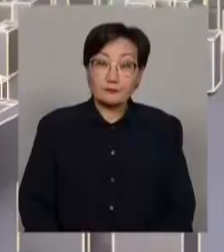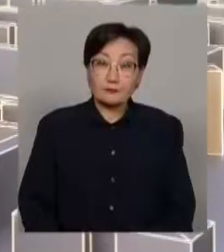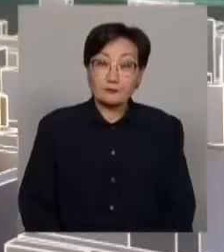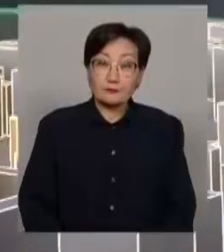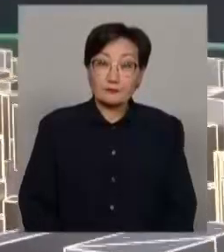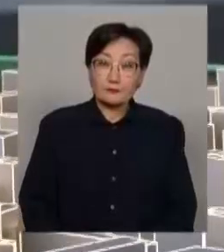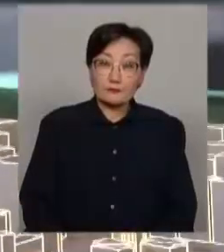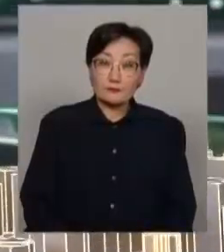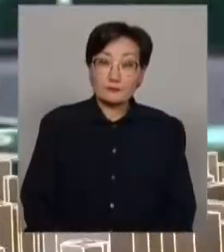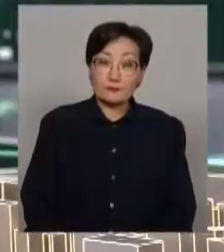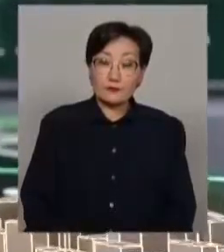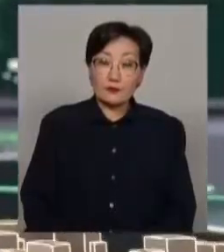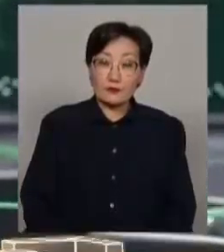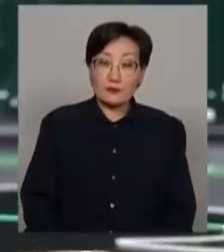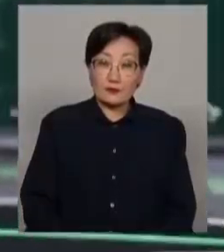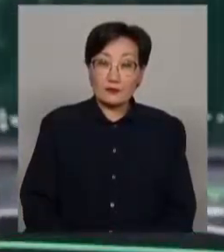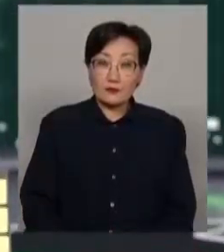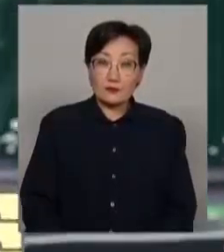жеткізсін.